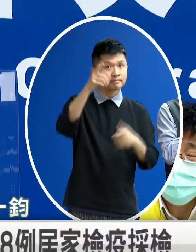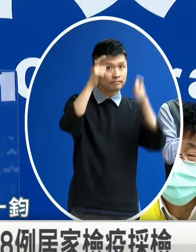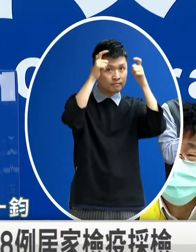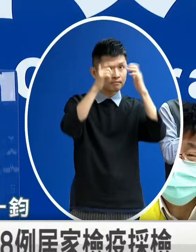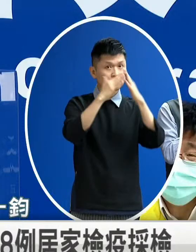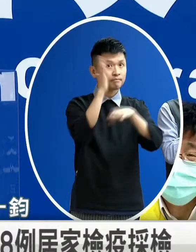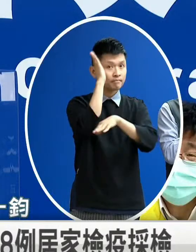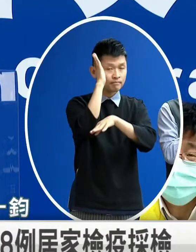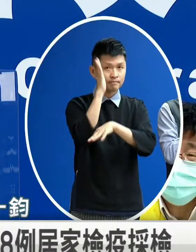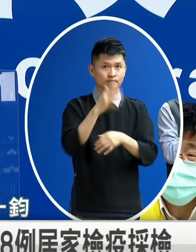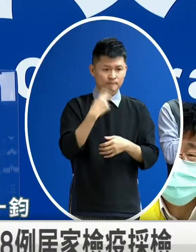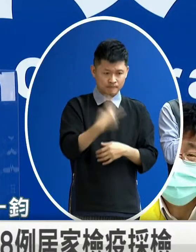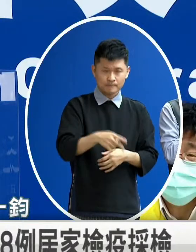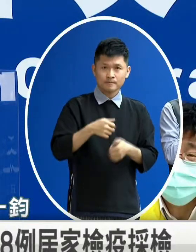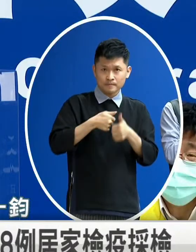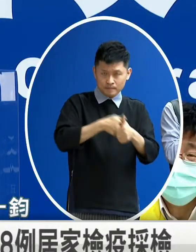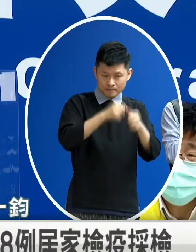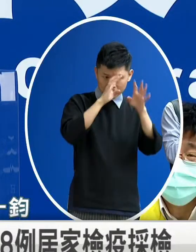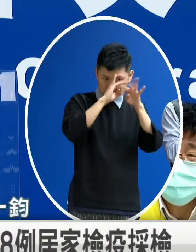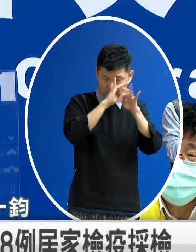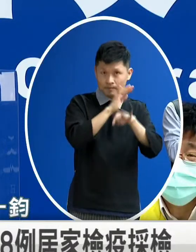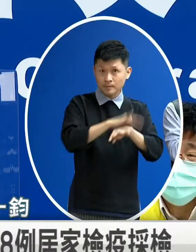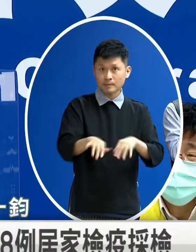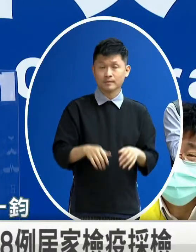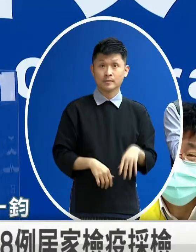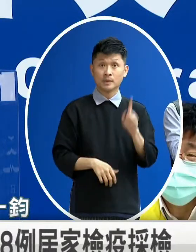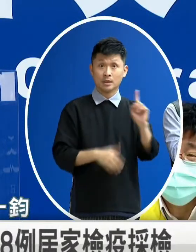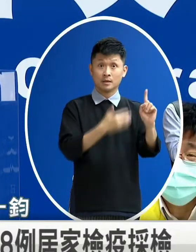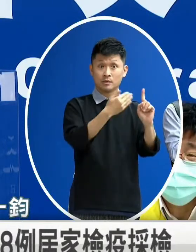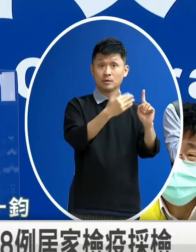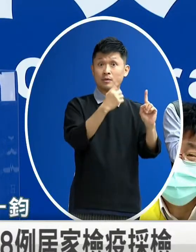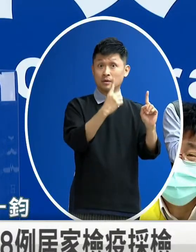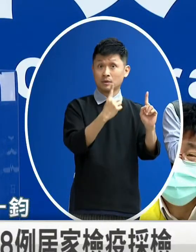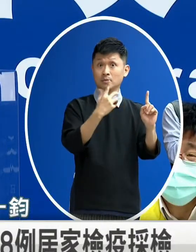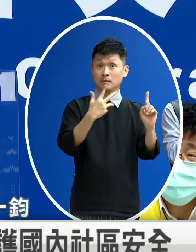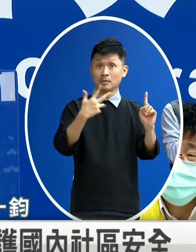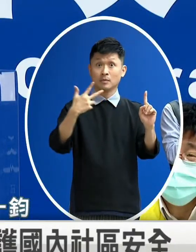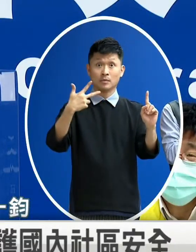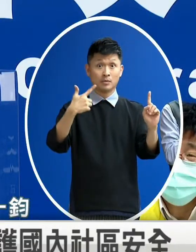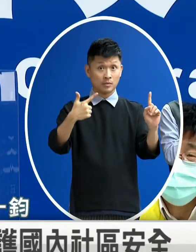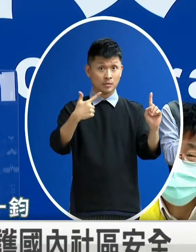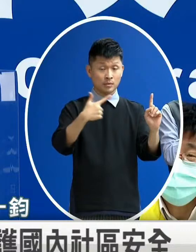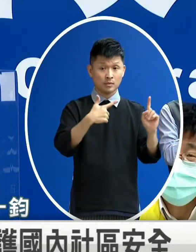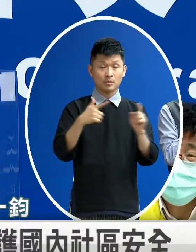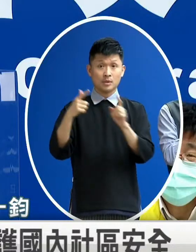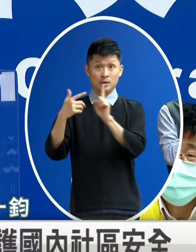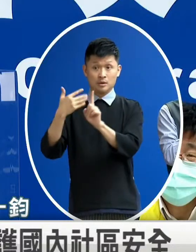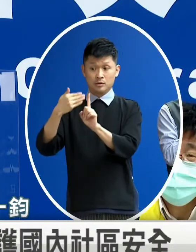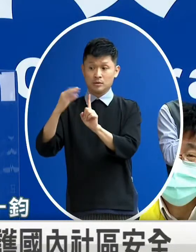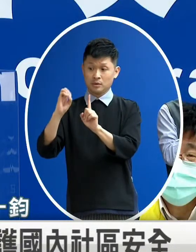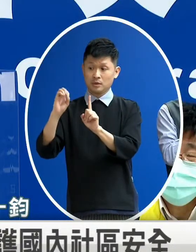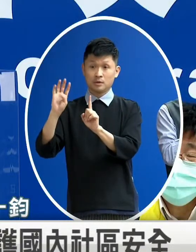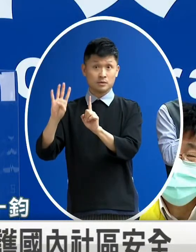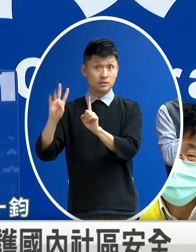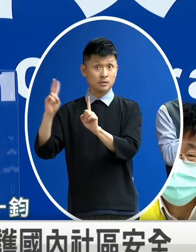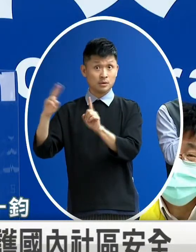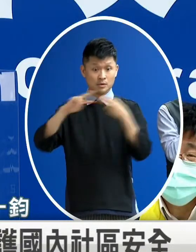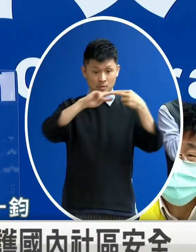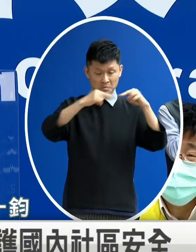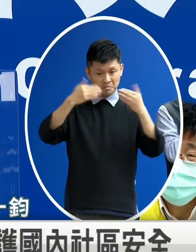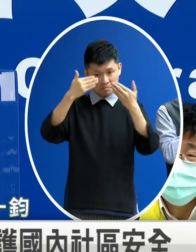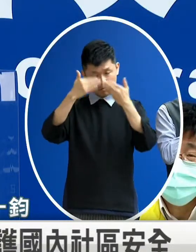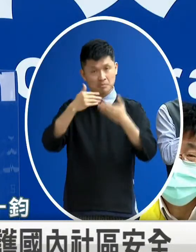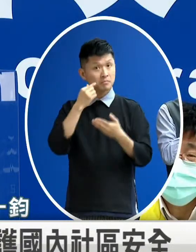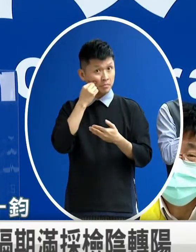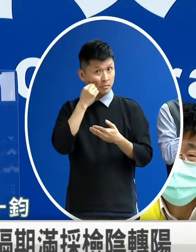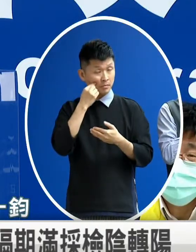进一步的去做这个进行。那这个19186的序列是还没有办法跟我们19042来做互相的比对，不过大